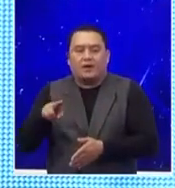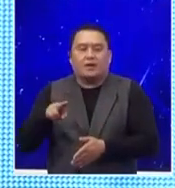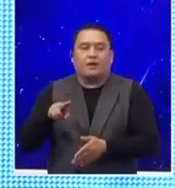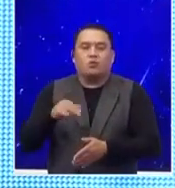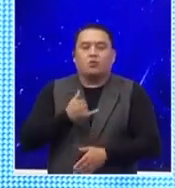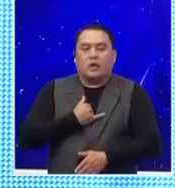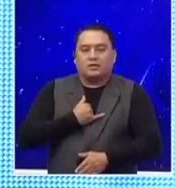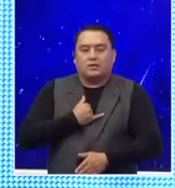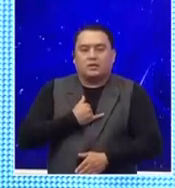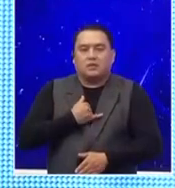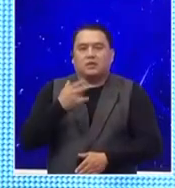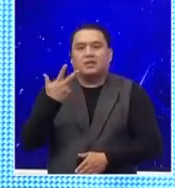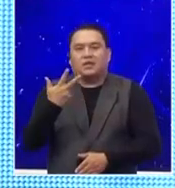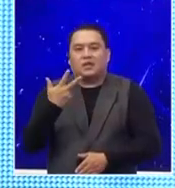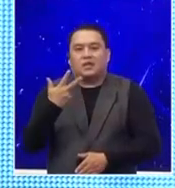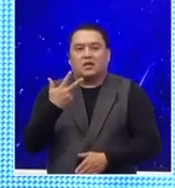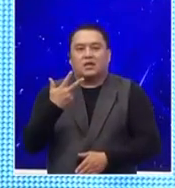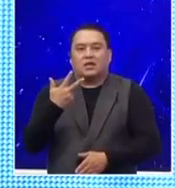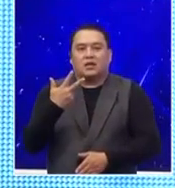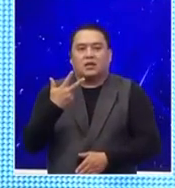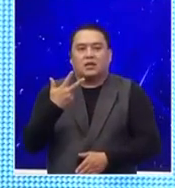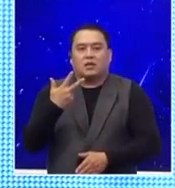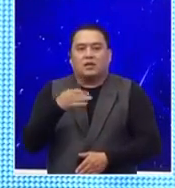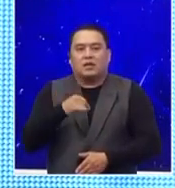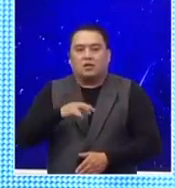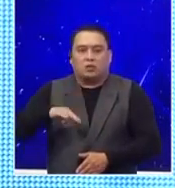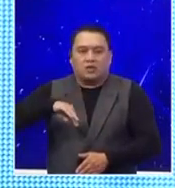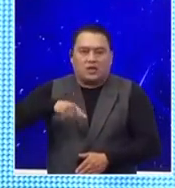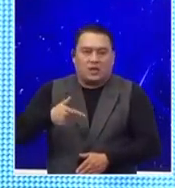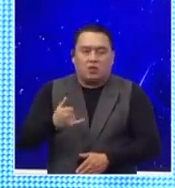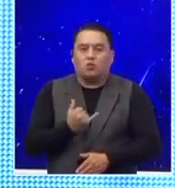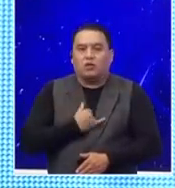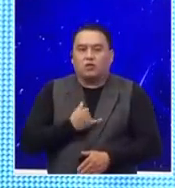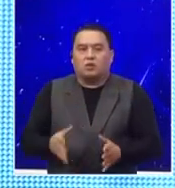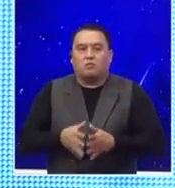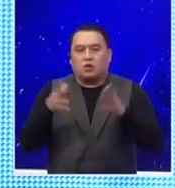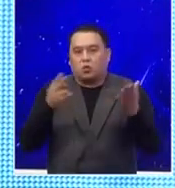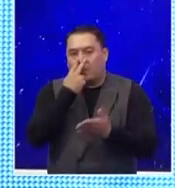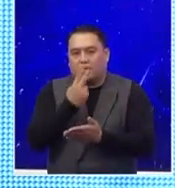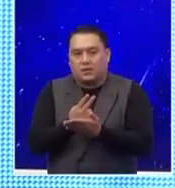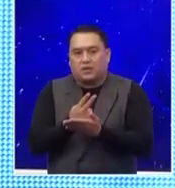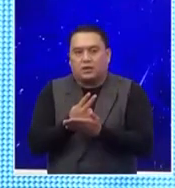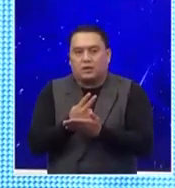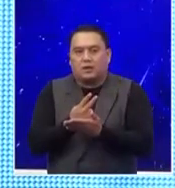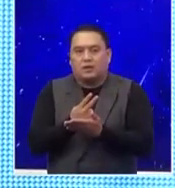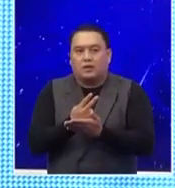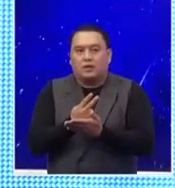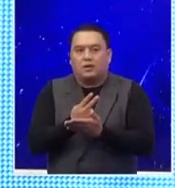Это 3,5 почти триллиона тенге, это очень большой показатель, очень